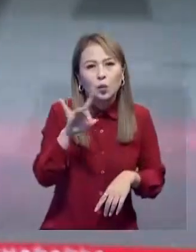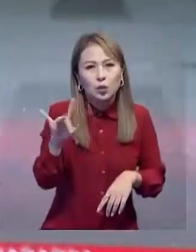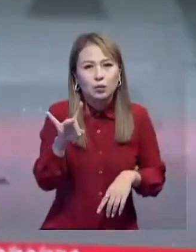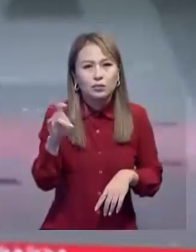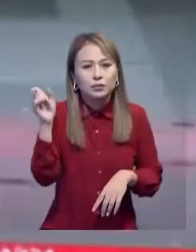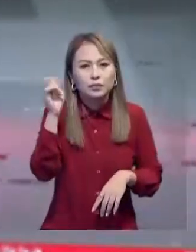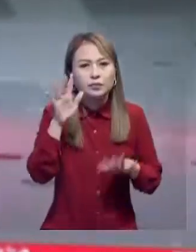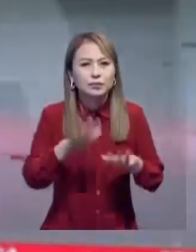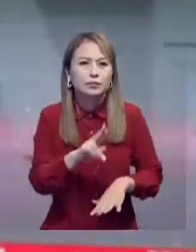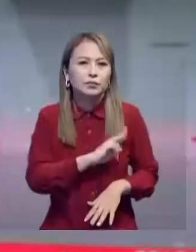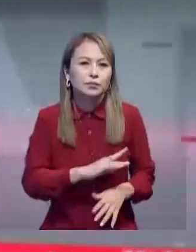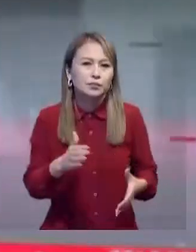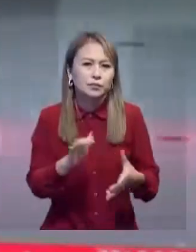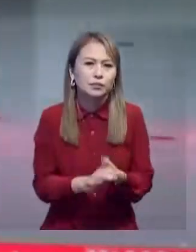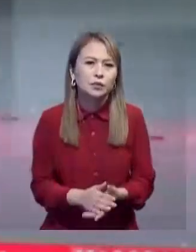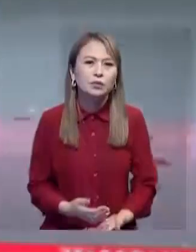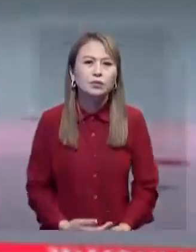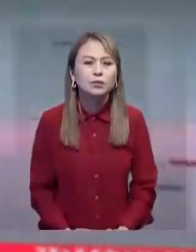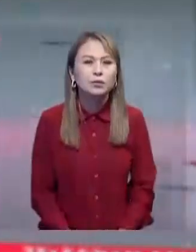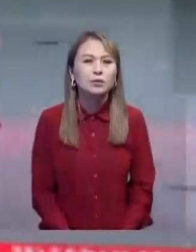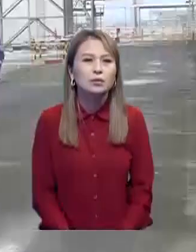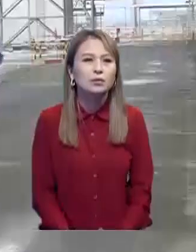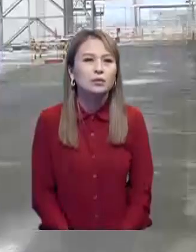Шалғайдағы кен орнының жұмысымен танысып қайтты.